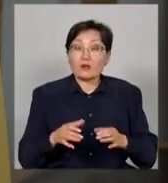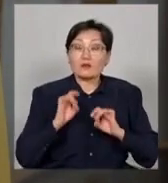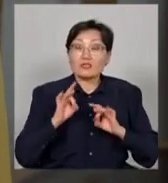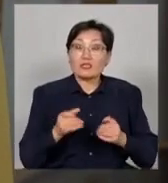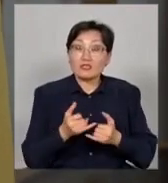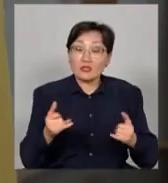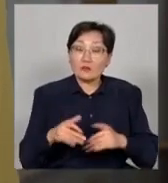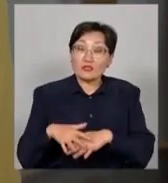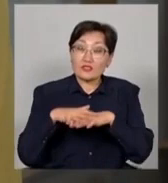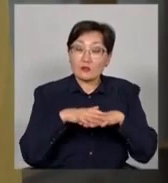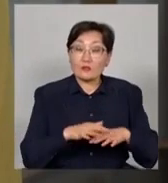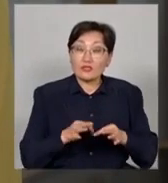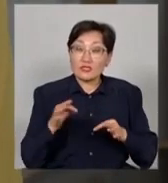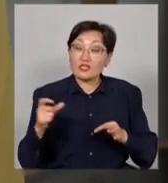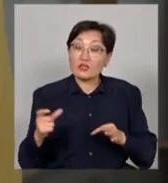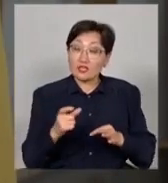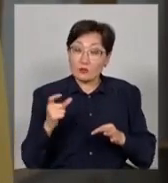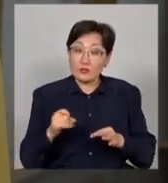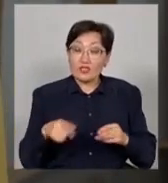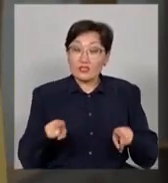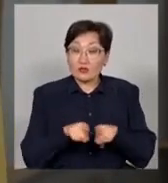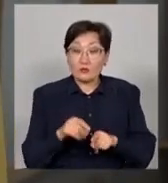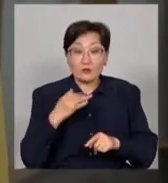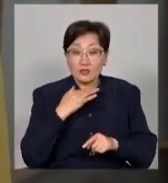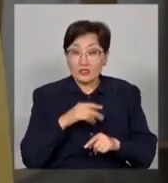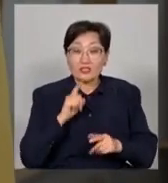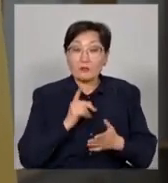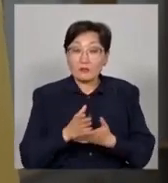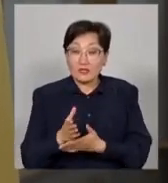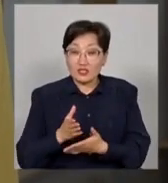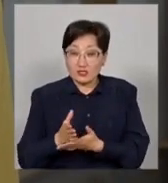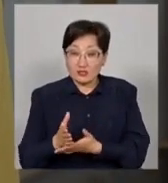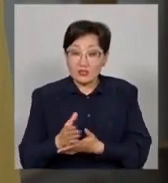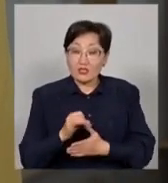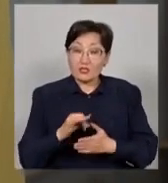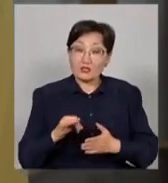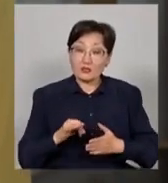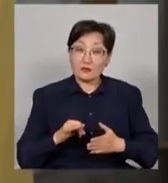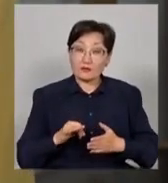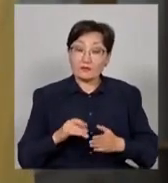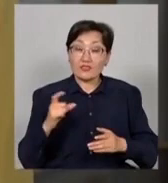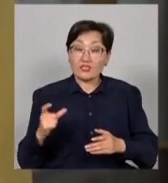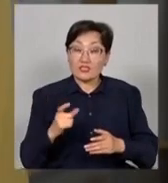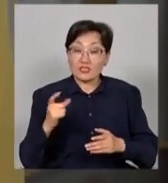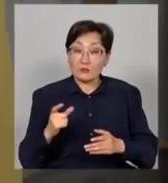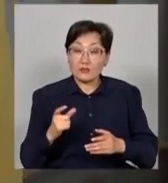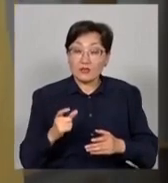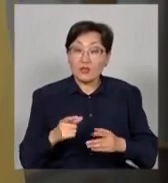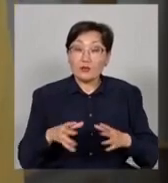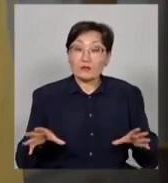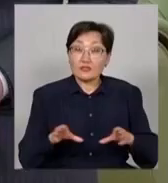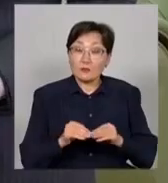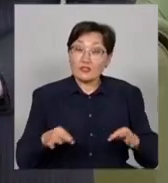для инвесторов в области экономики, так и для многих политических и экономических